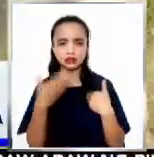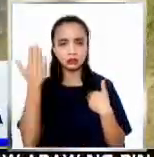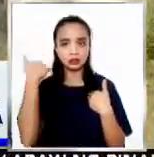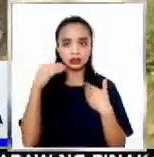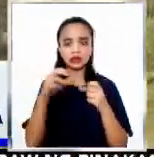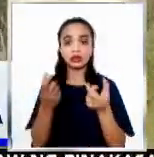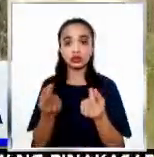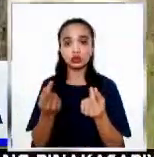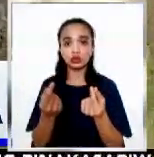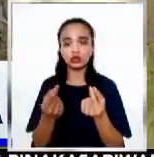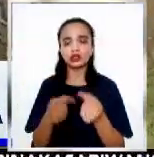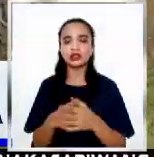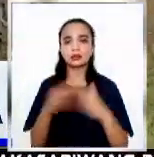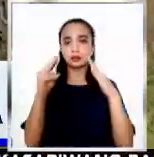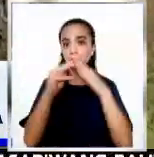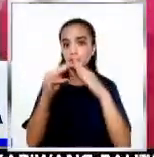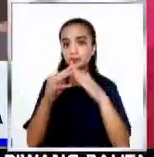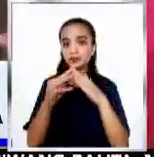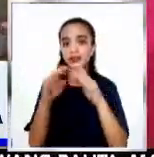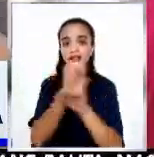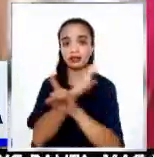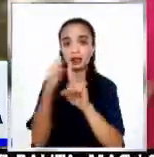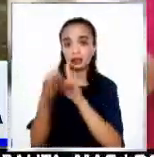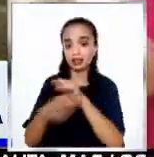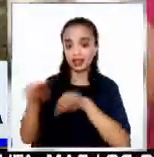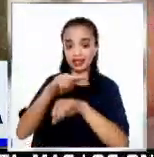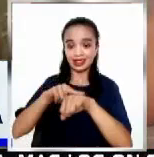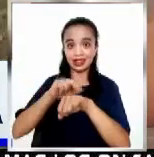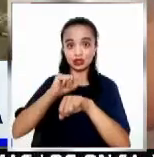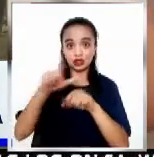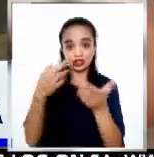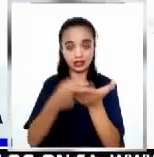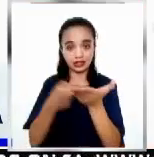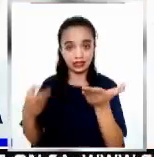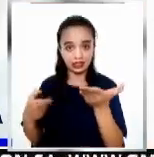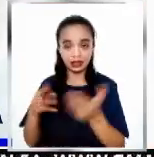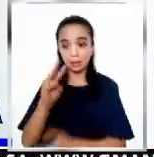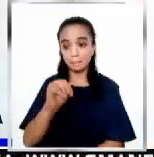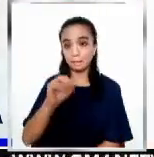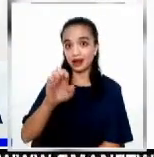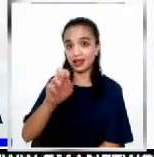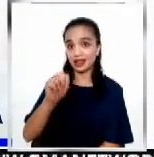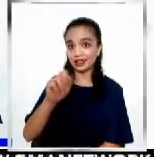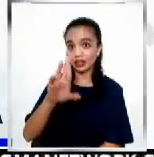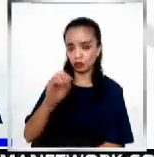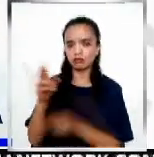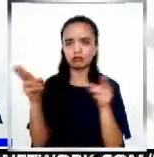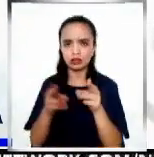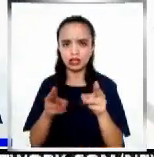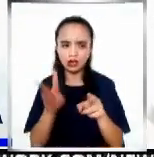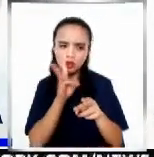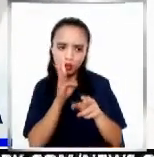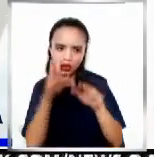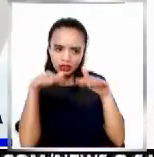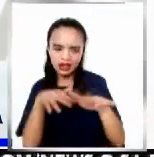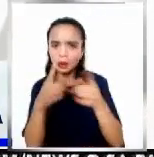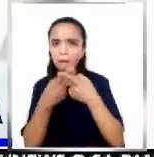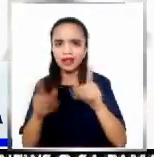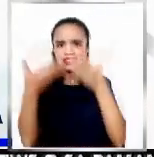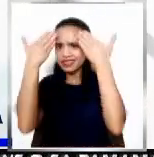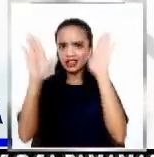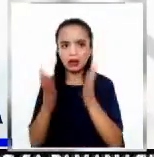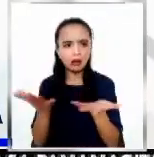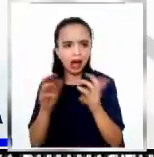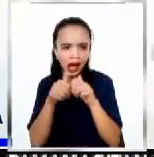Municipal Environment and Natural Resources Office o MENRO ang tubig sa lugar. Pero hindi pa nila alam ang pinagmula ng pulang tubig.